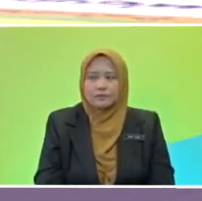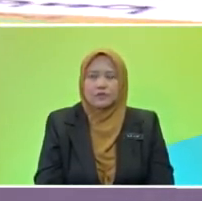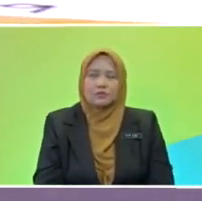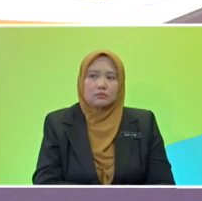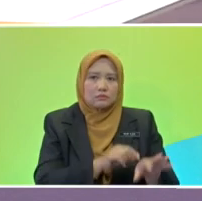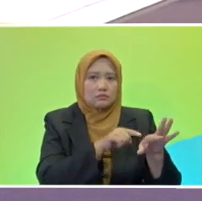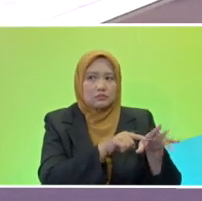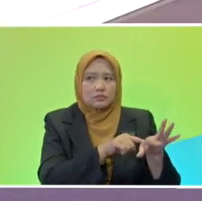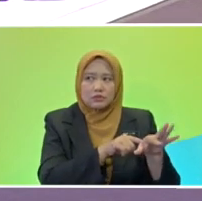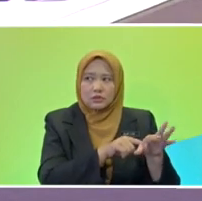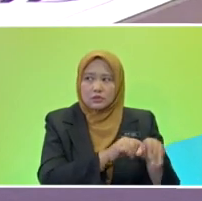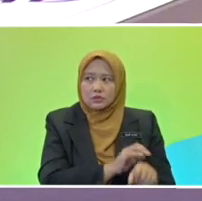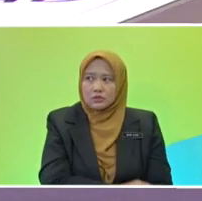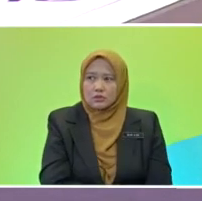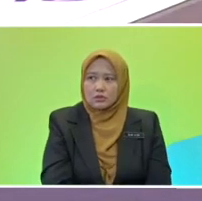daunnya